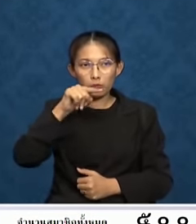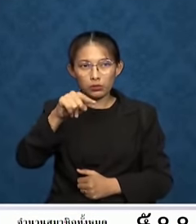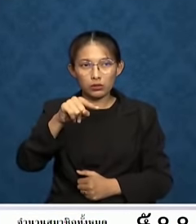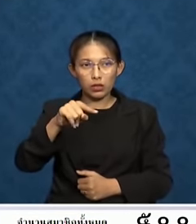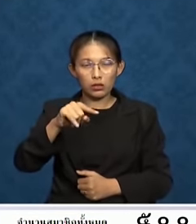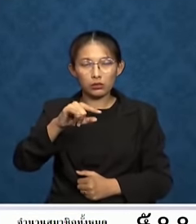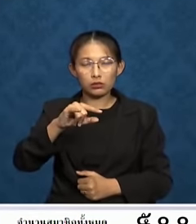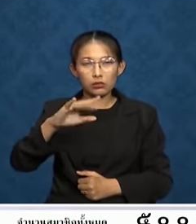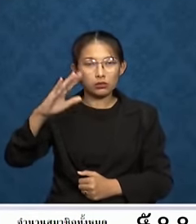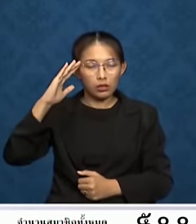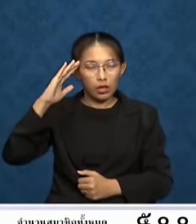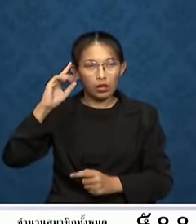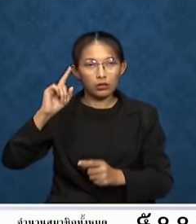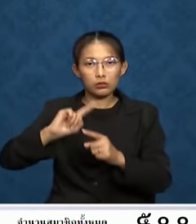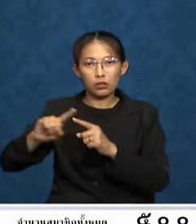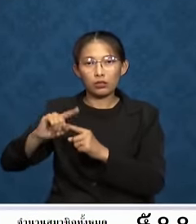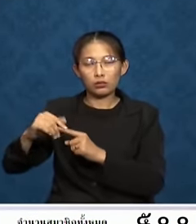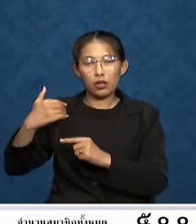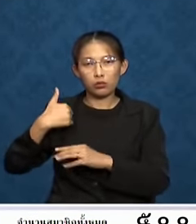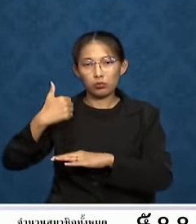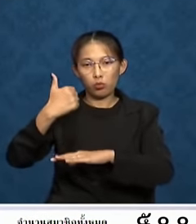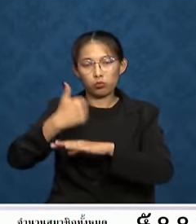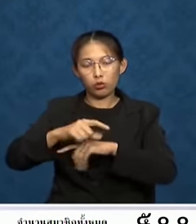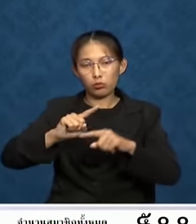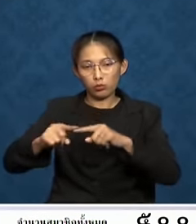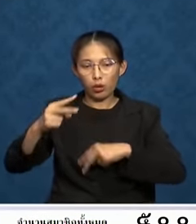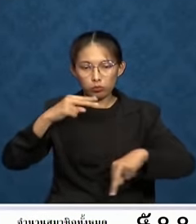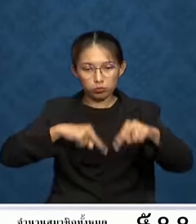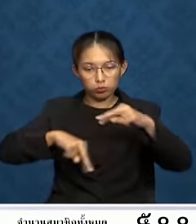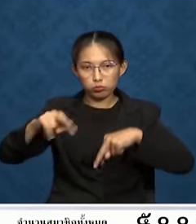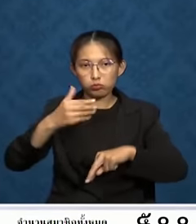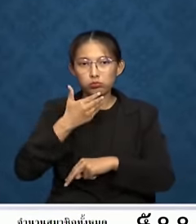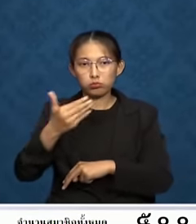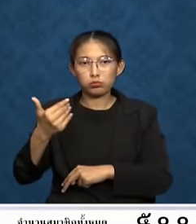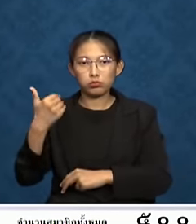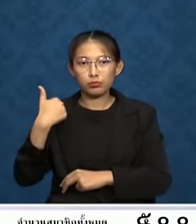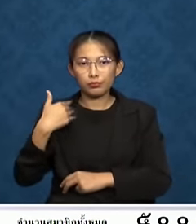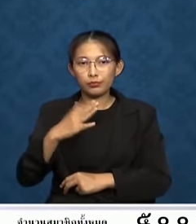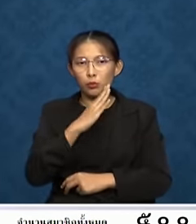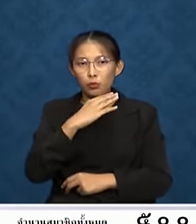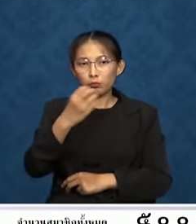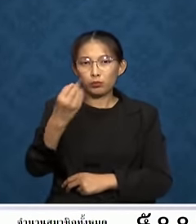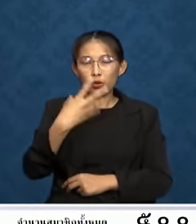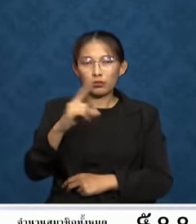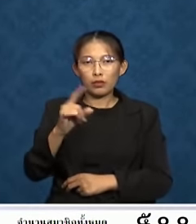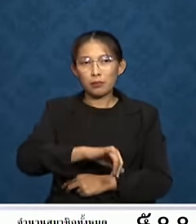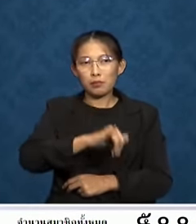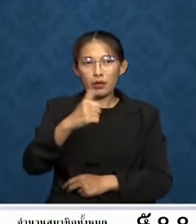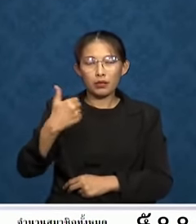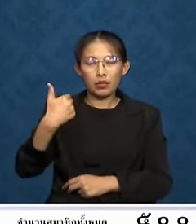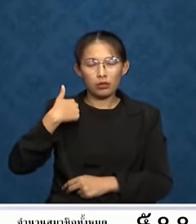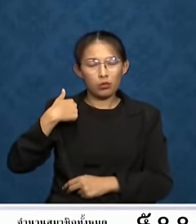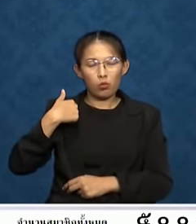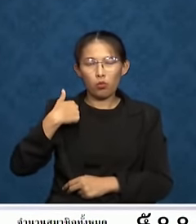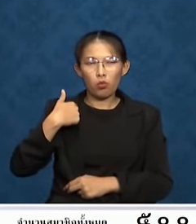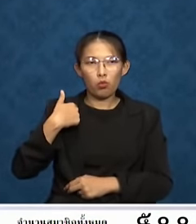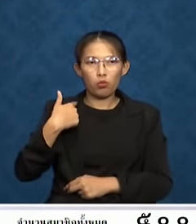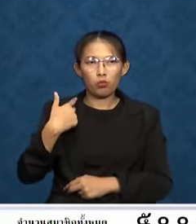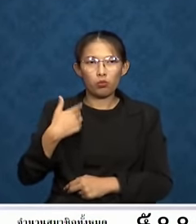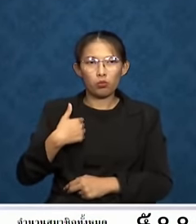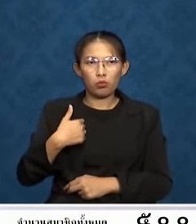สั่งการให้ทหารระดับผู้บญชาได้ออกไปสอดส่องถ้าท่านจะมาบอกว่านี่ไม่มีปัญญาแล้วเป็นรัฐมนตรี